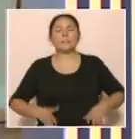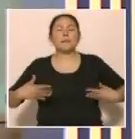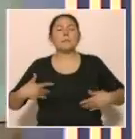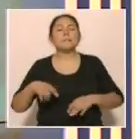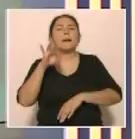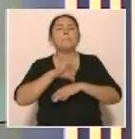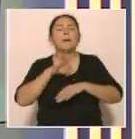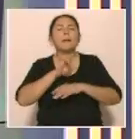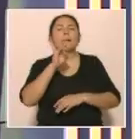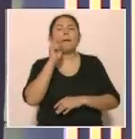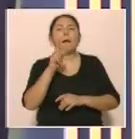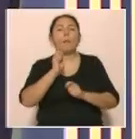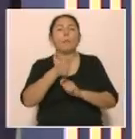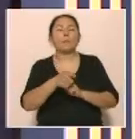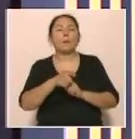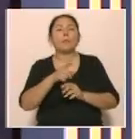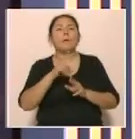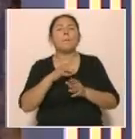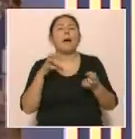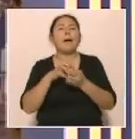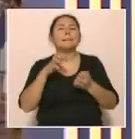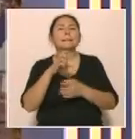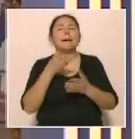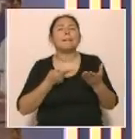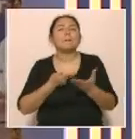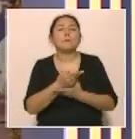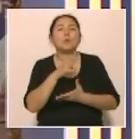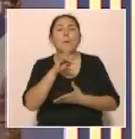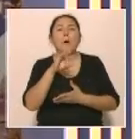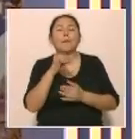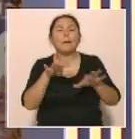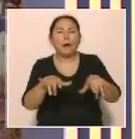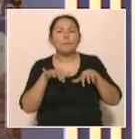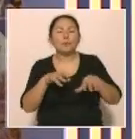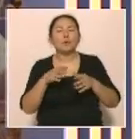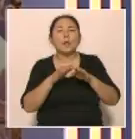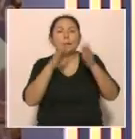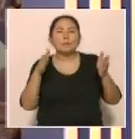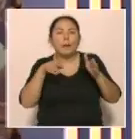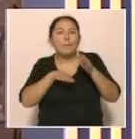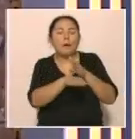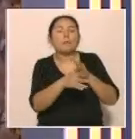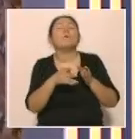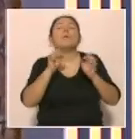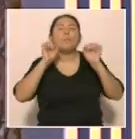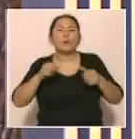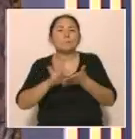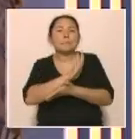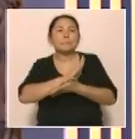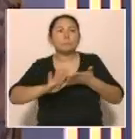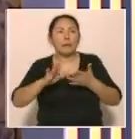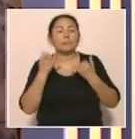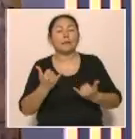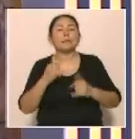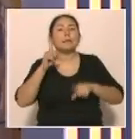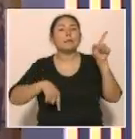Онкология диагнозы қойылуы мүмкін науқастар магниттік резонансы томография мен компьютерлік томографияларға тегін түсуі керек. Ал өңірдегі